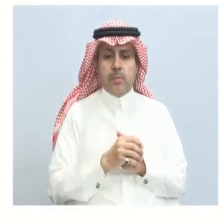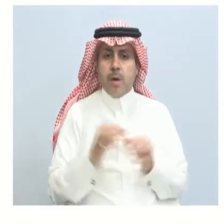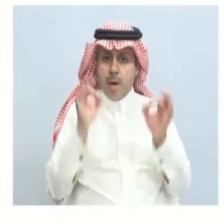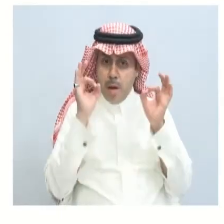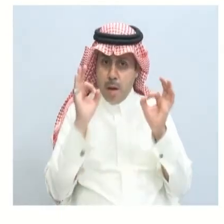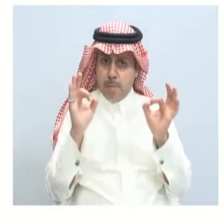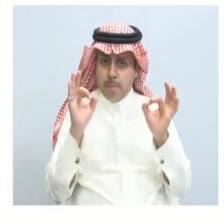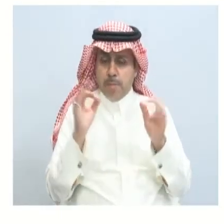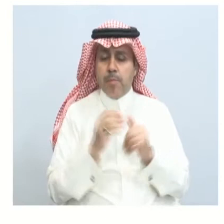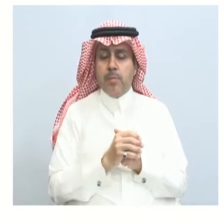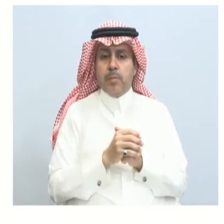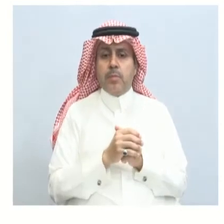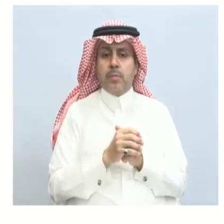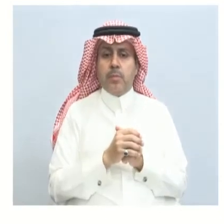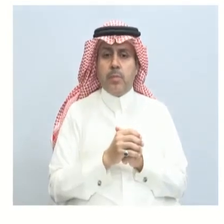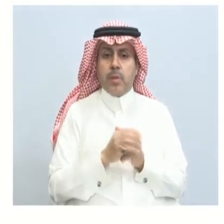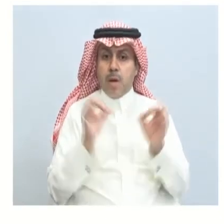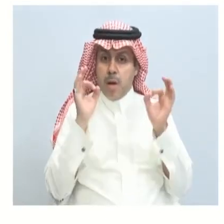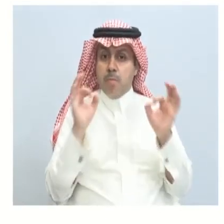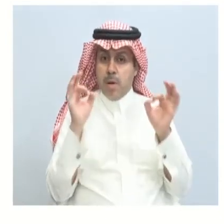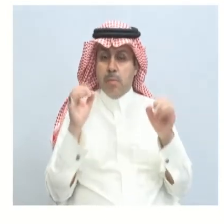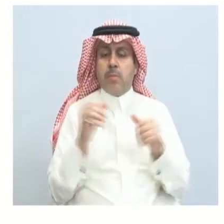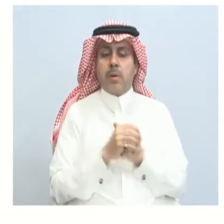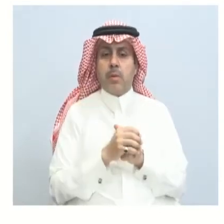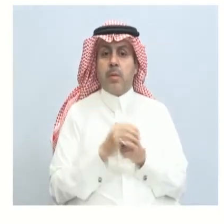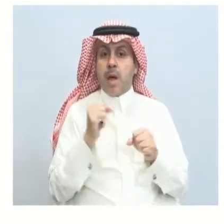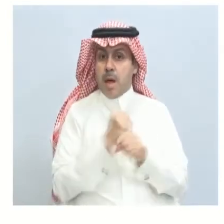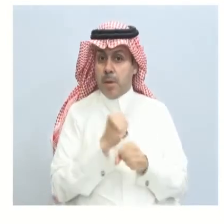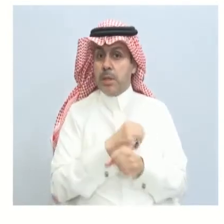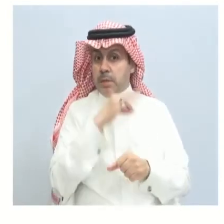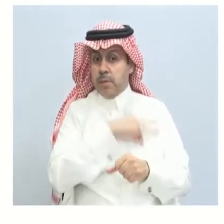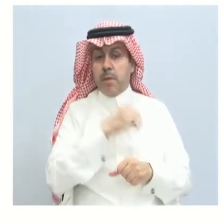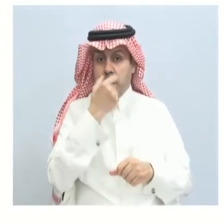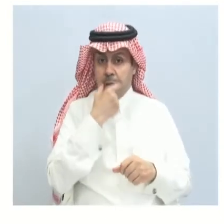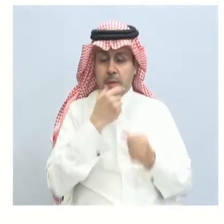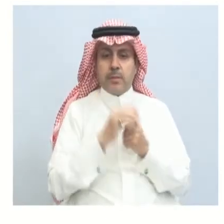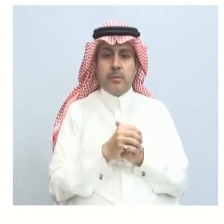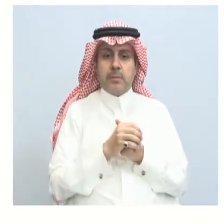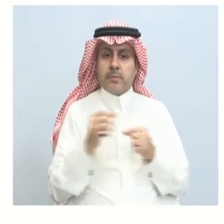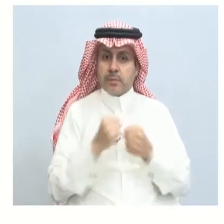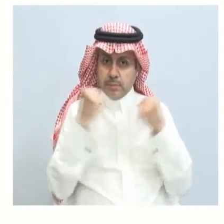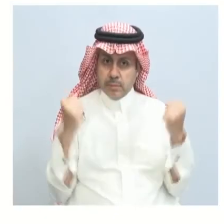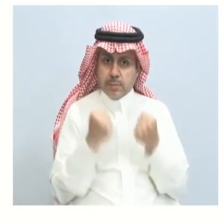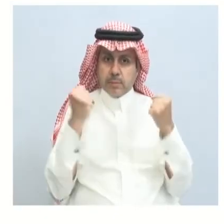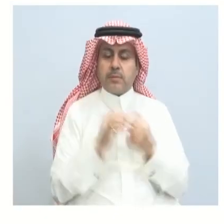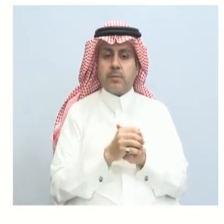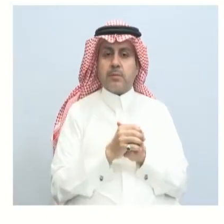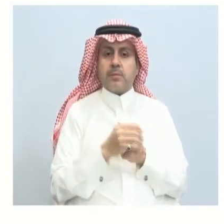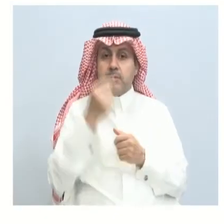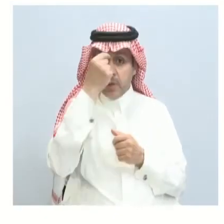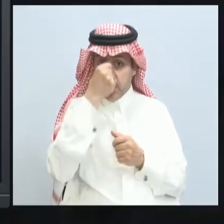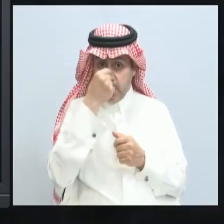اهم شيء وابرز عمل نخرج من هذا الحديث ان احرص على الاتصاف بالاخلاق